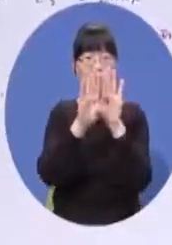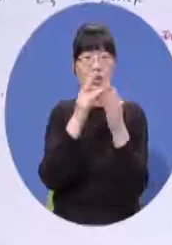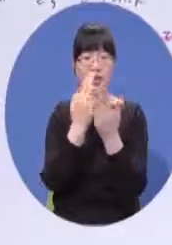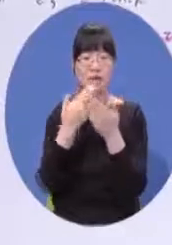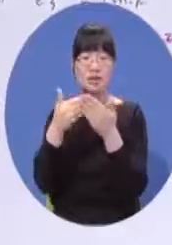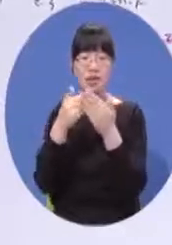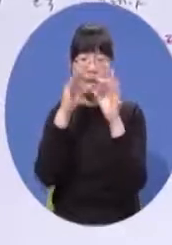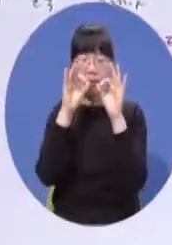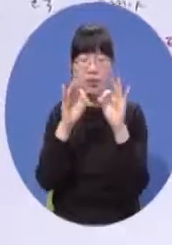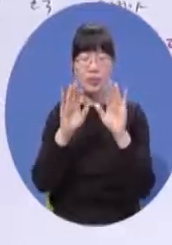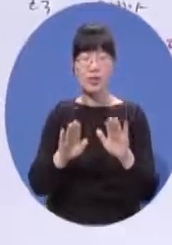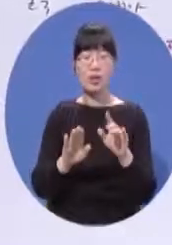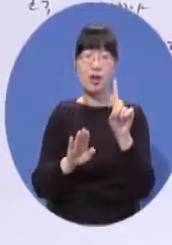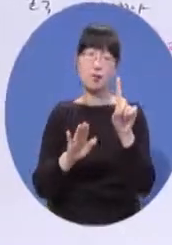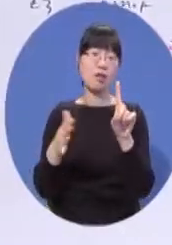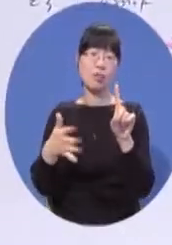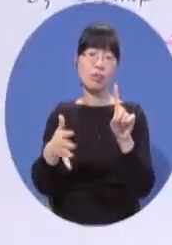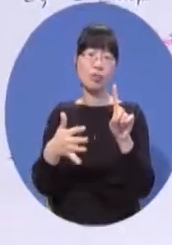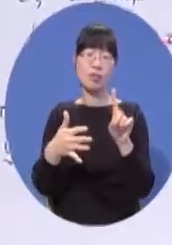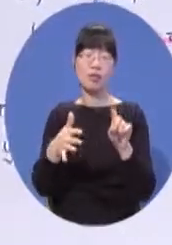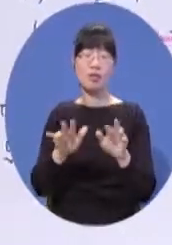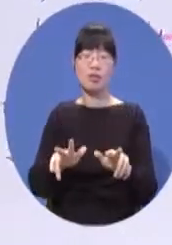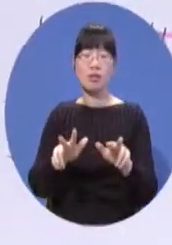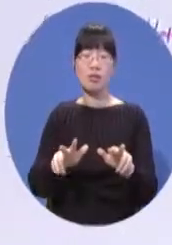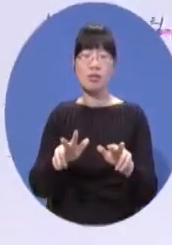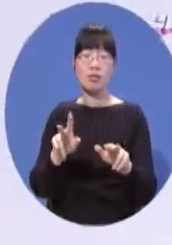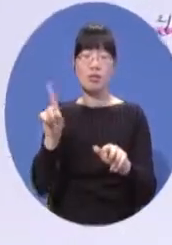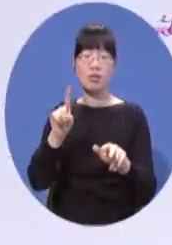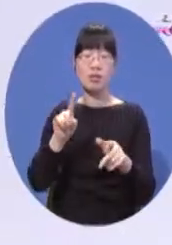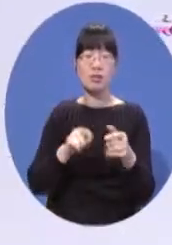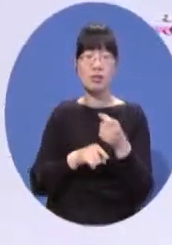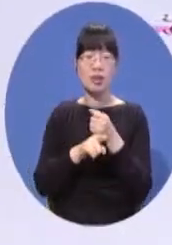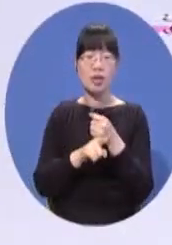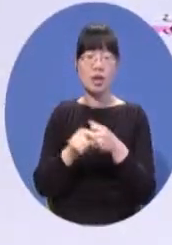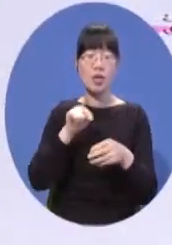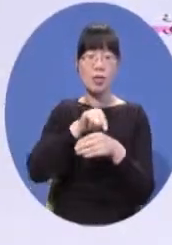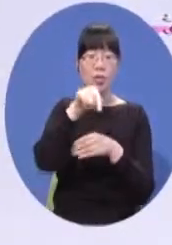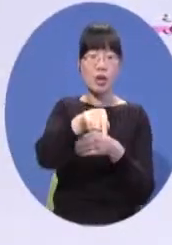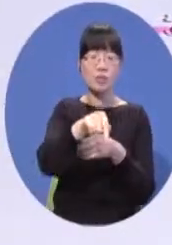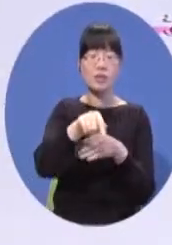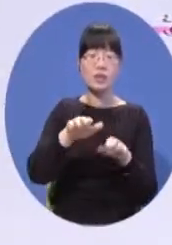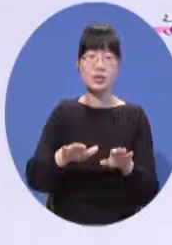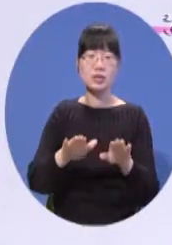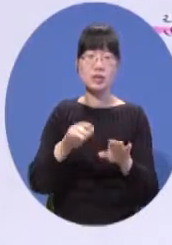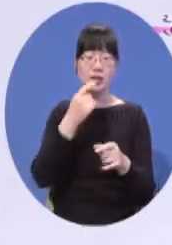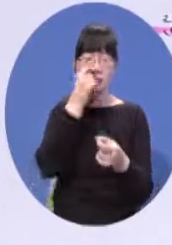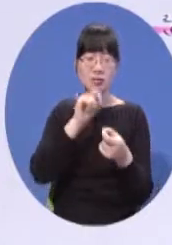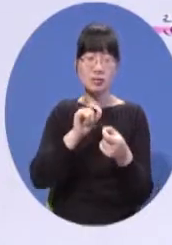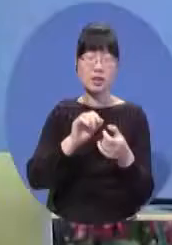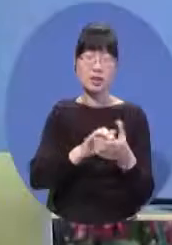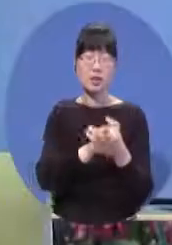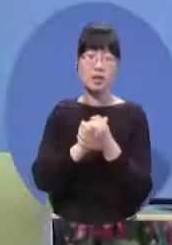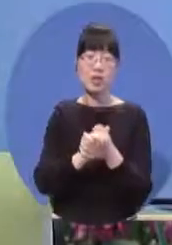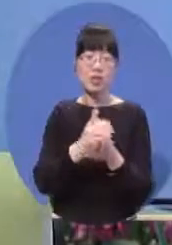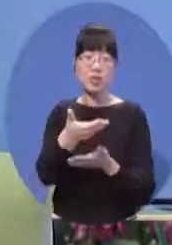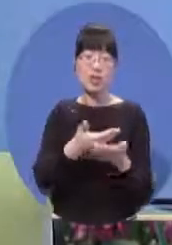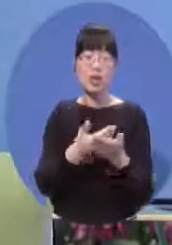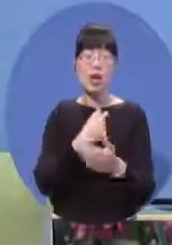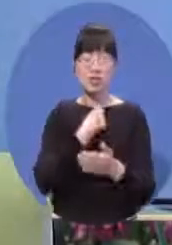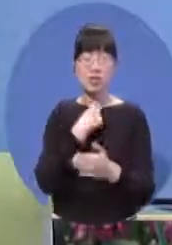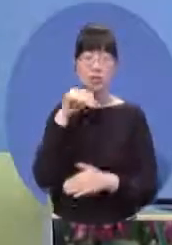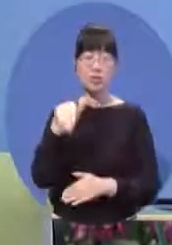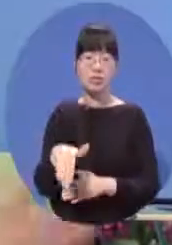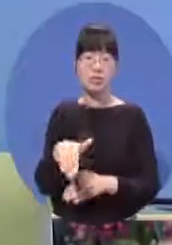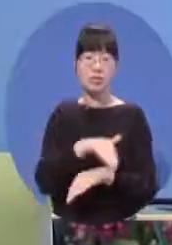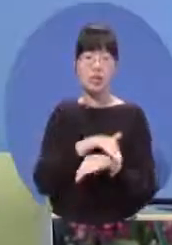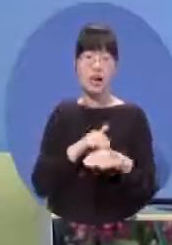이런 걸 보는데요. 이게 하나도 없어요. 그래서 이런 거는 어떤 걸 뜻 하냐면 외부하고 이 친밀한 상호작용이나 교류에 대한 욕구가